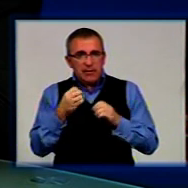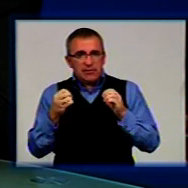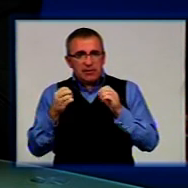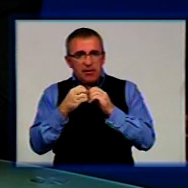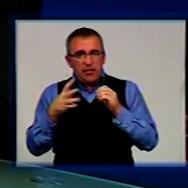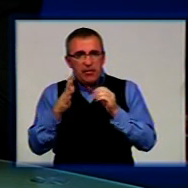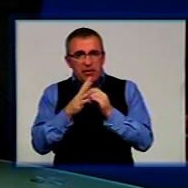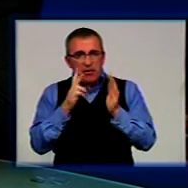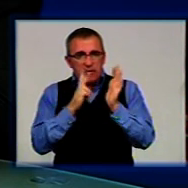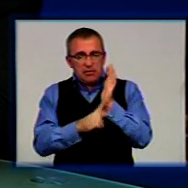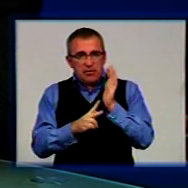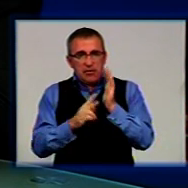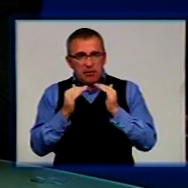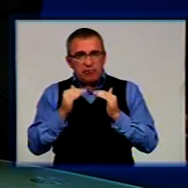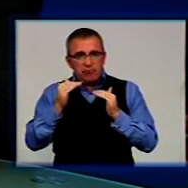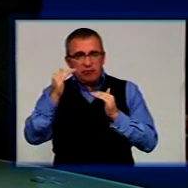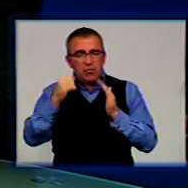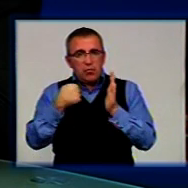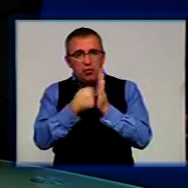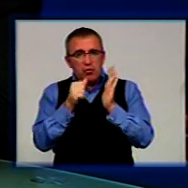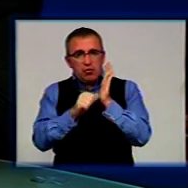15-70 поступово зростає до